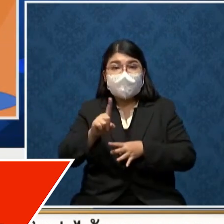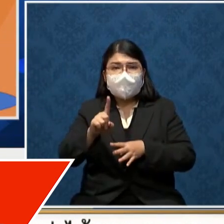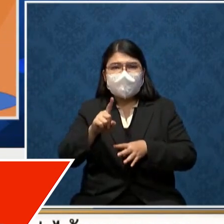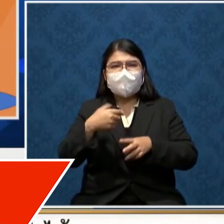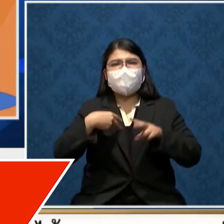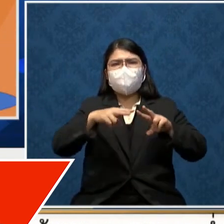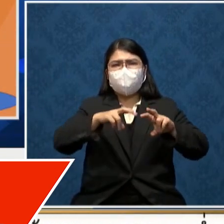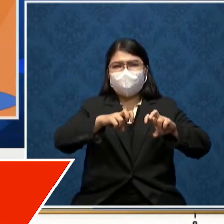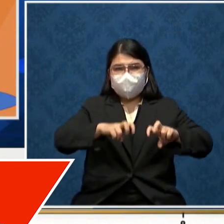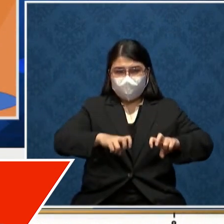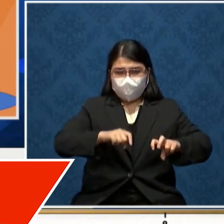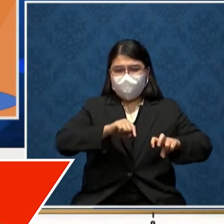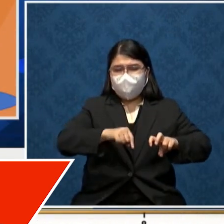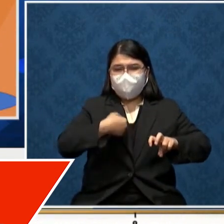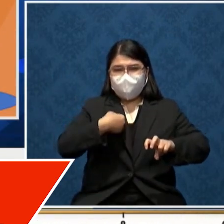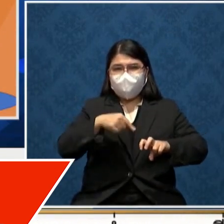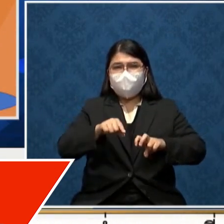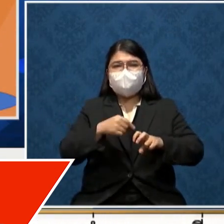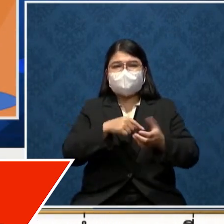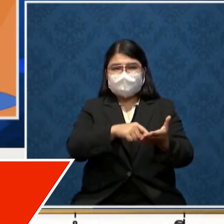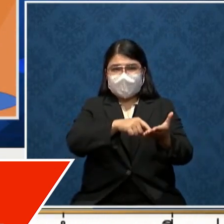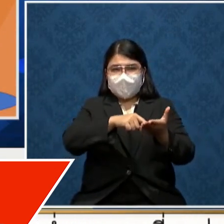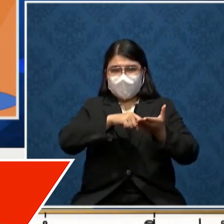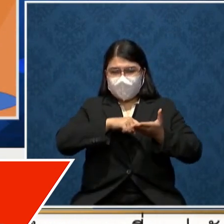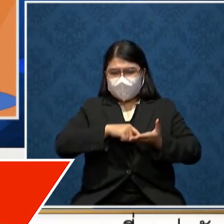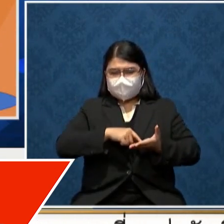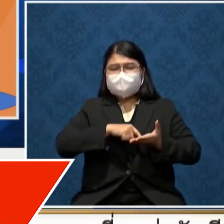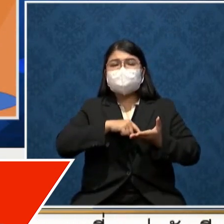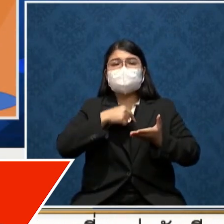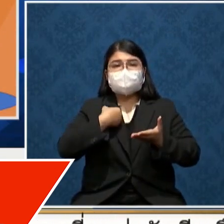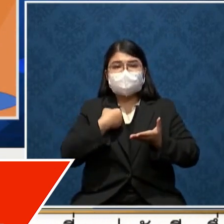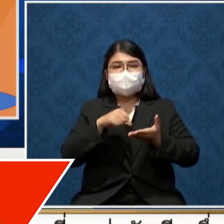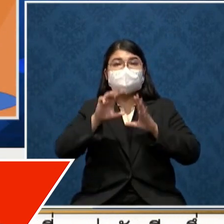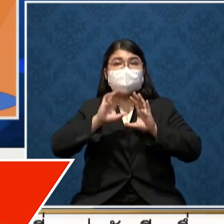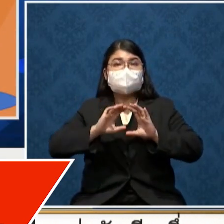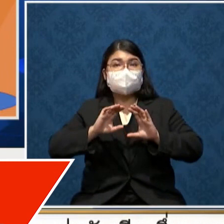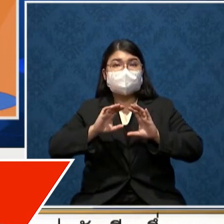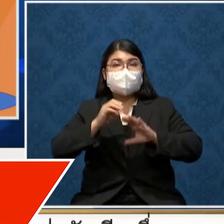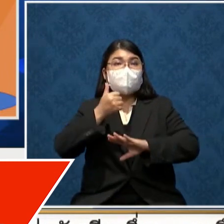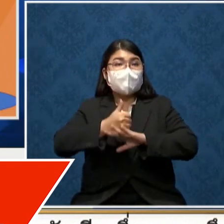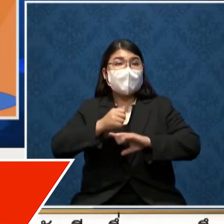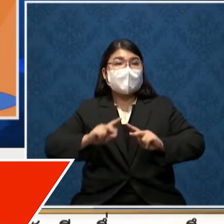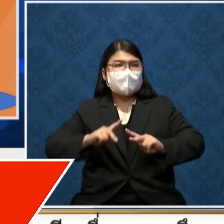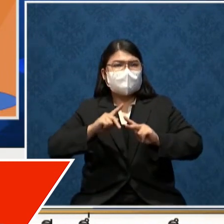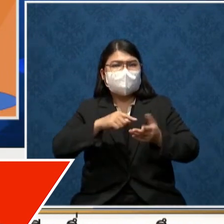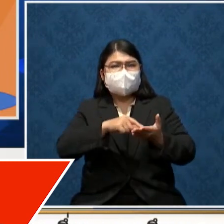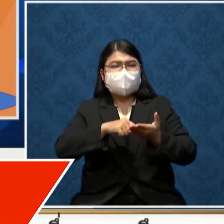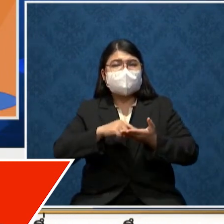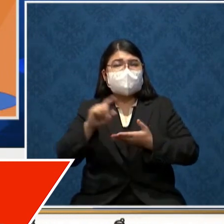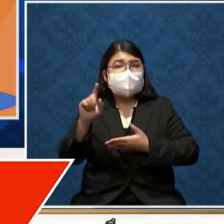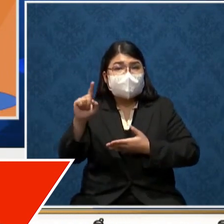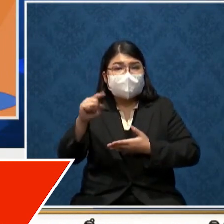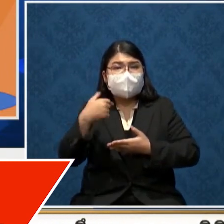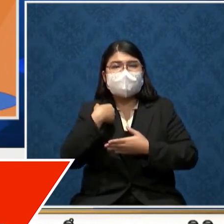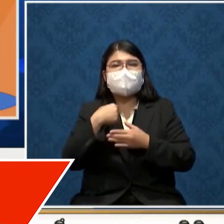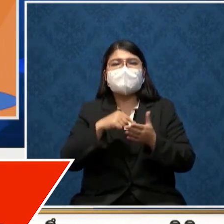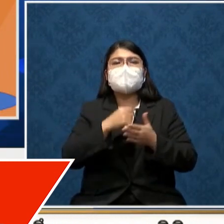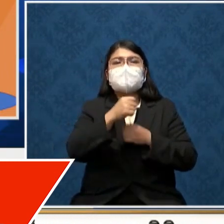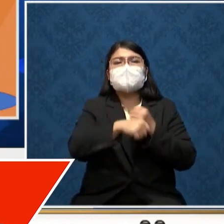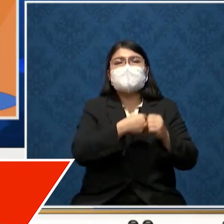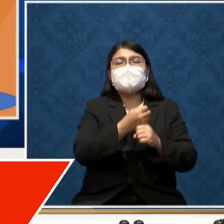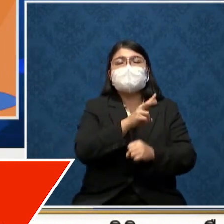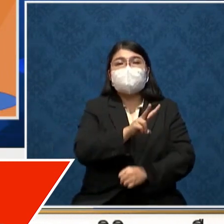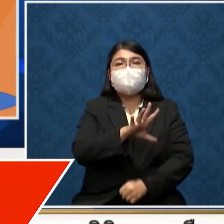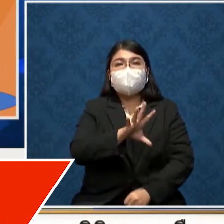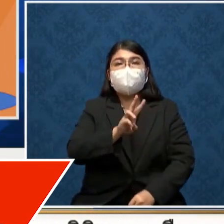ะห์และเสนอความเห็นมายังคณะรัฐมนตรีอย่างไรในแต่ละปีงบประมาณ2563ถึง